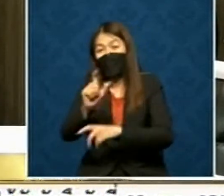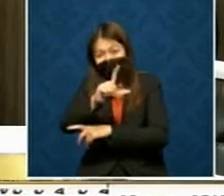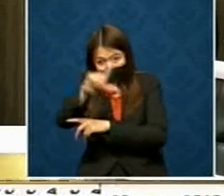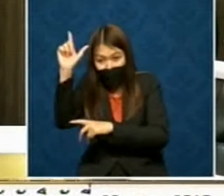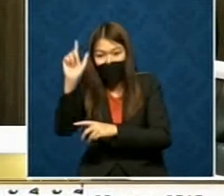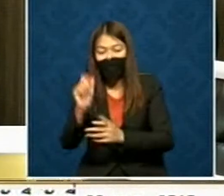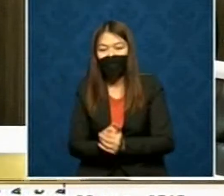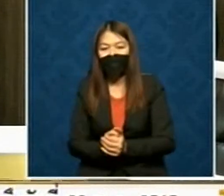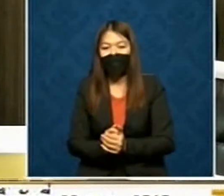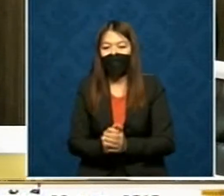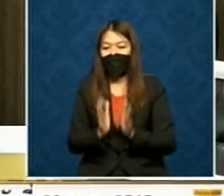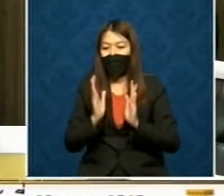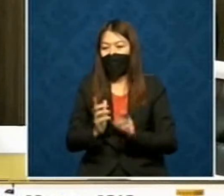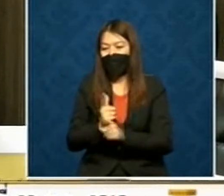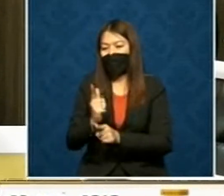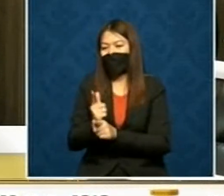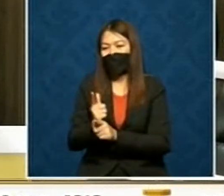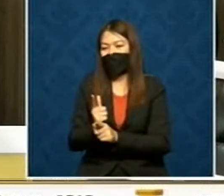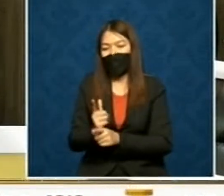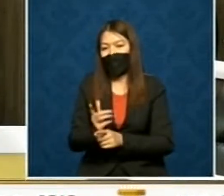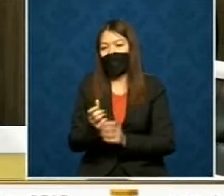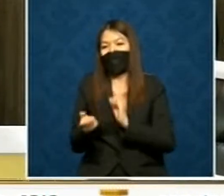นาศคนเลยงหมูหายไปสองแสนลาย